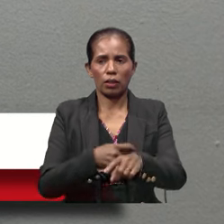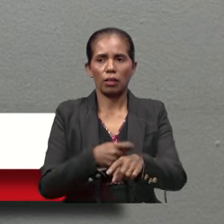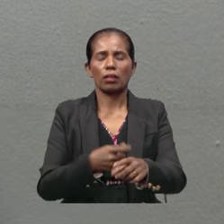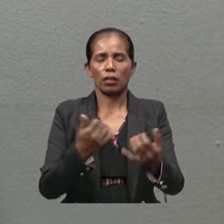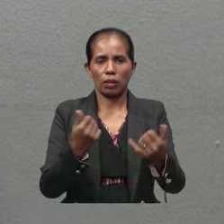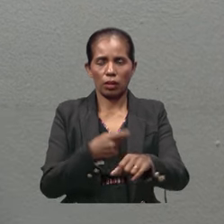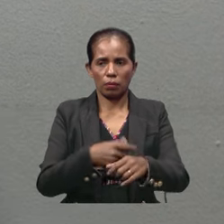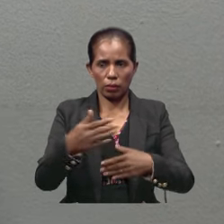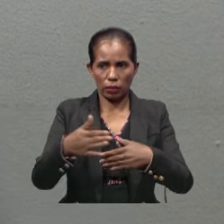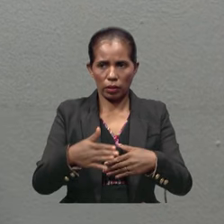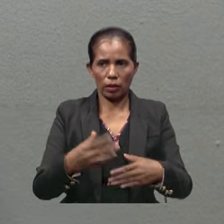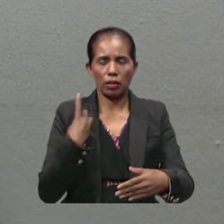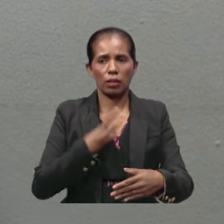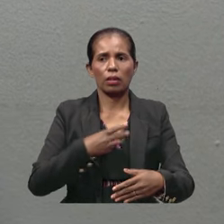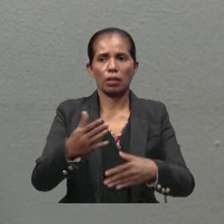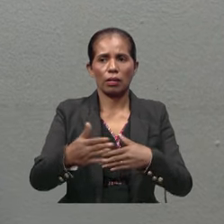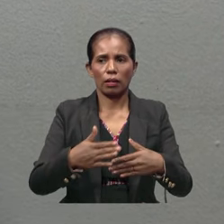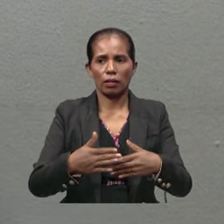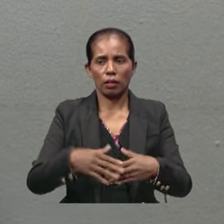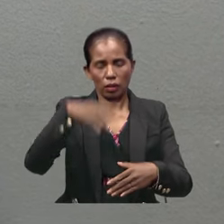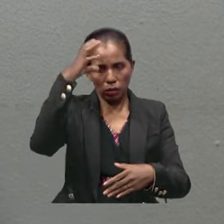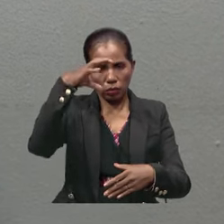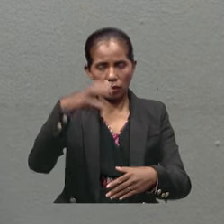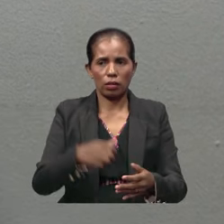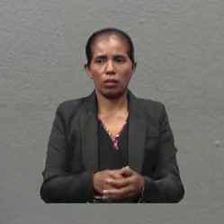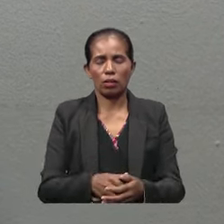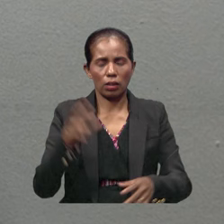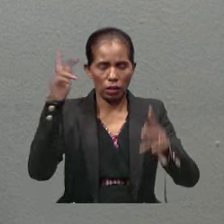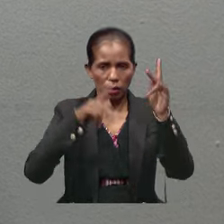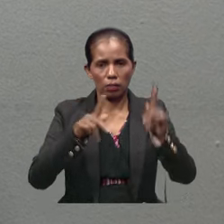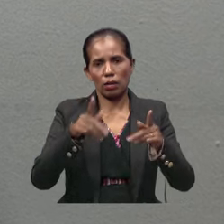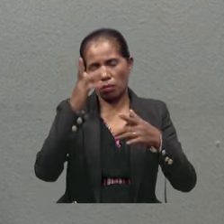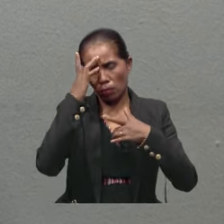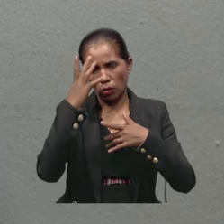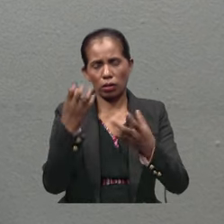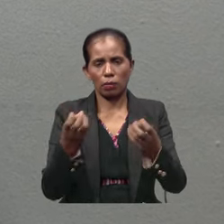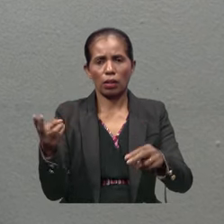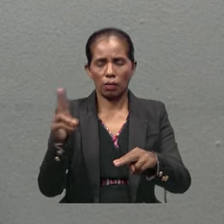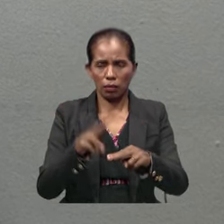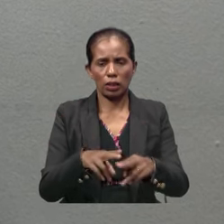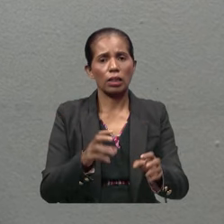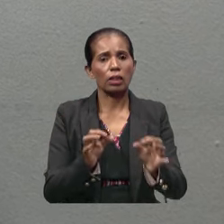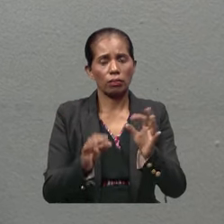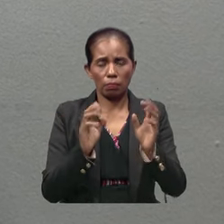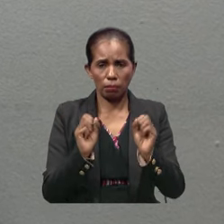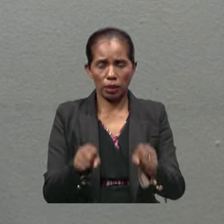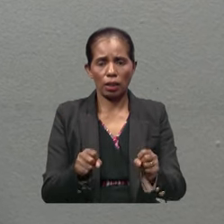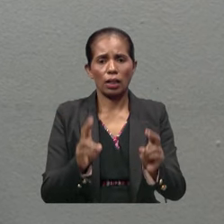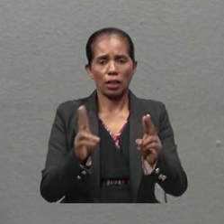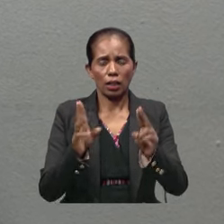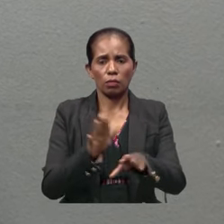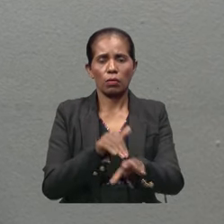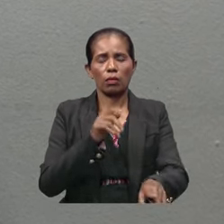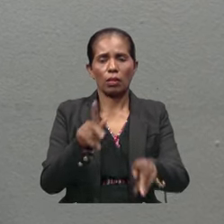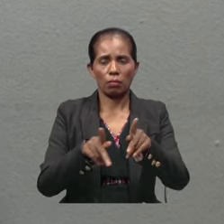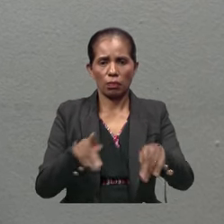aqui também, então já basic. Udah mundurin saya, kasih mau sema ke si amen, tapi saya lagi kari kasih lihat lah proses rekrutmen ini lo per tempo